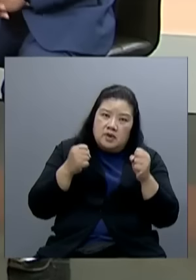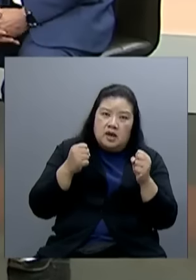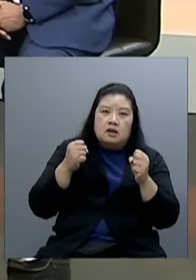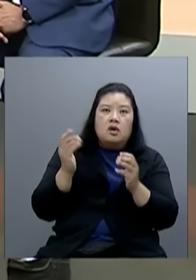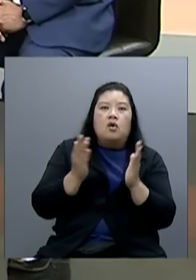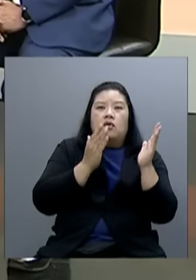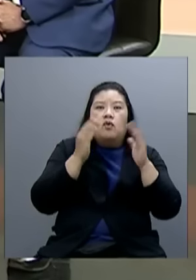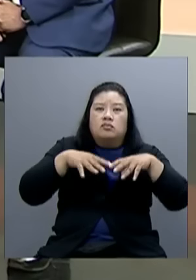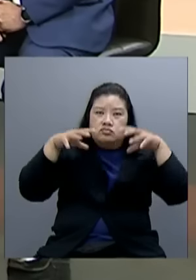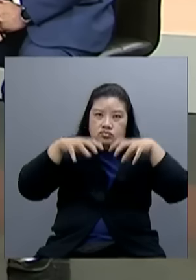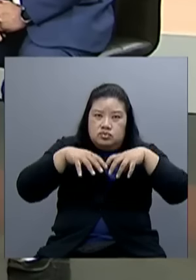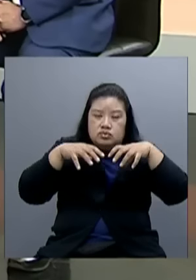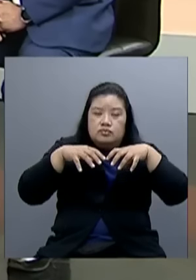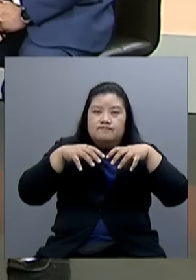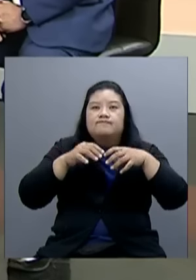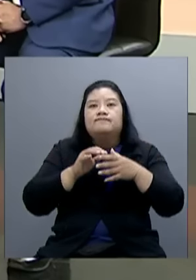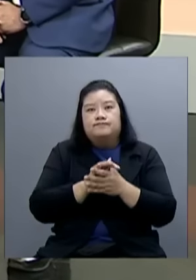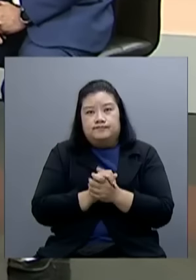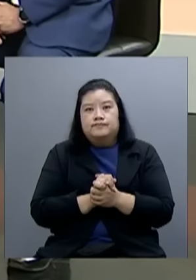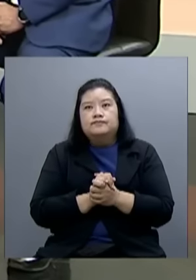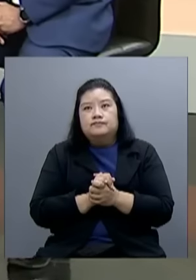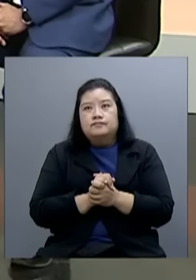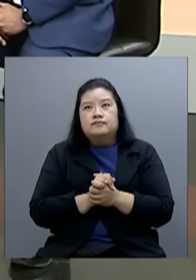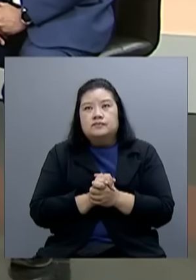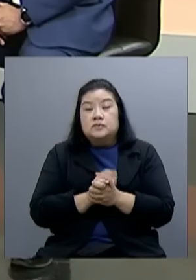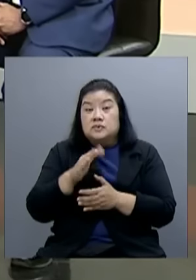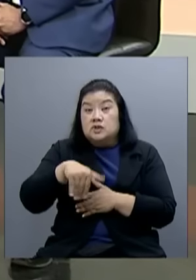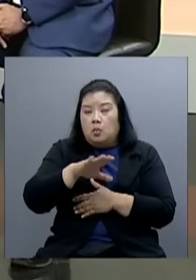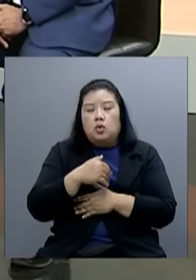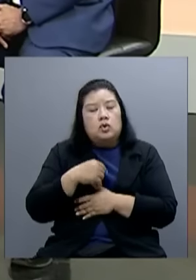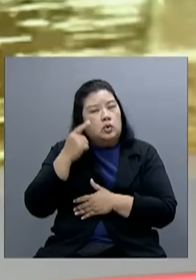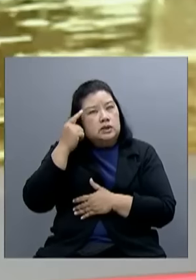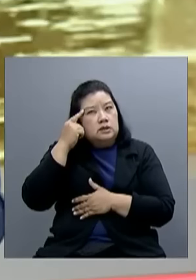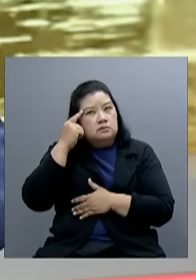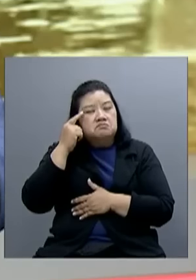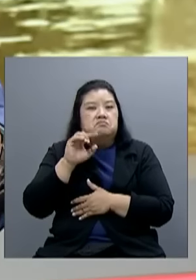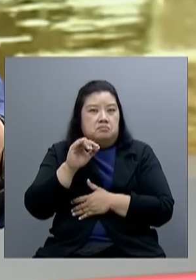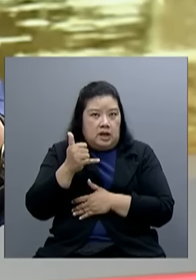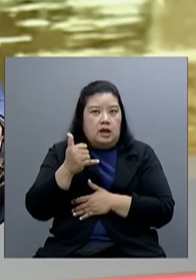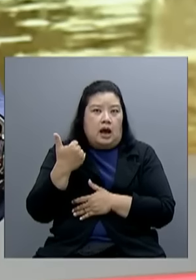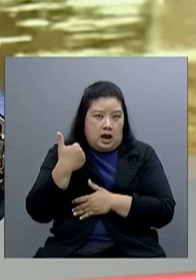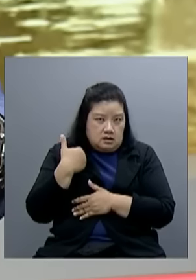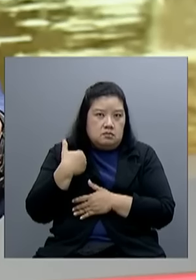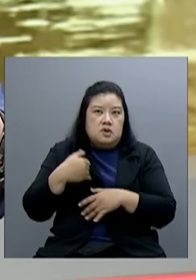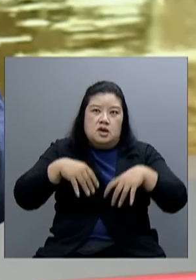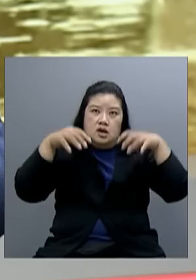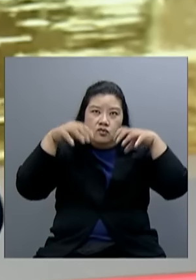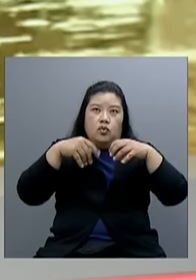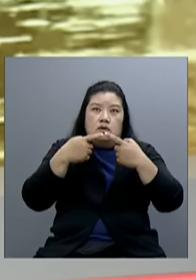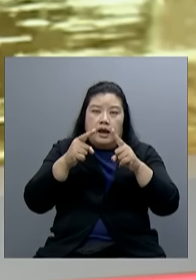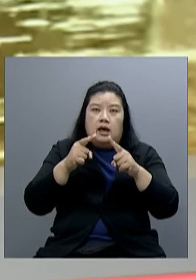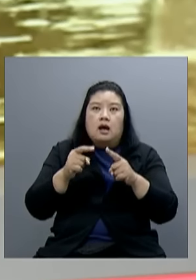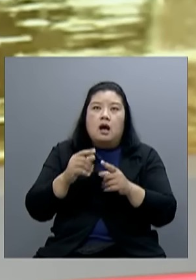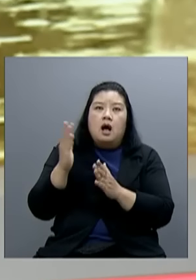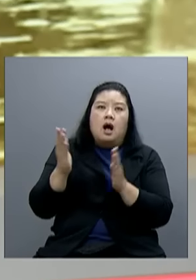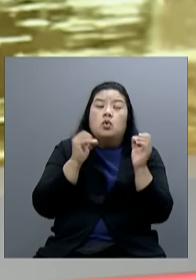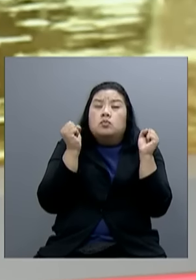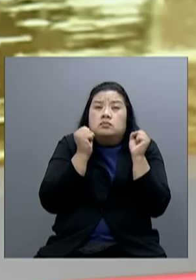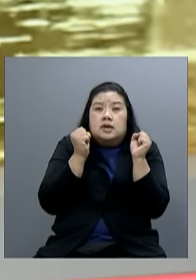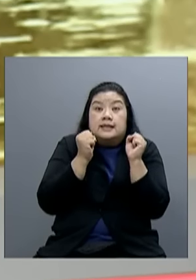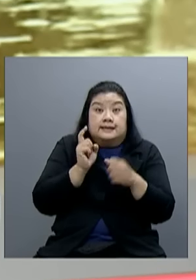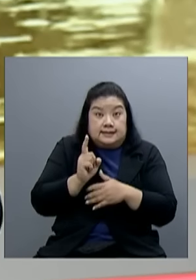นี่ยครับก็เรายังไม่วางใจนะครับนอกจากยกเว้นว่าลมเย็นเนี่ยพัดมาแล้วครับหนุน